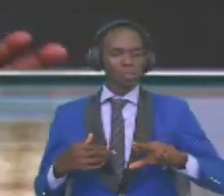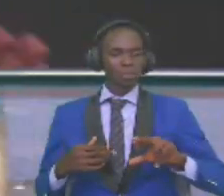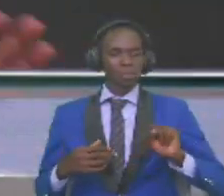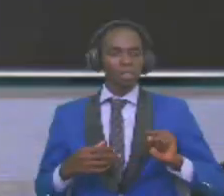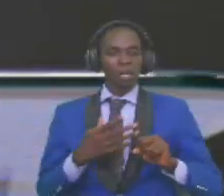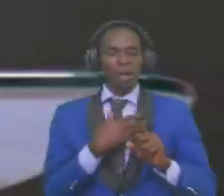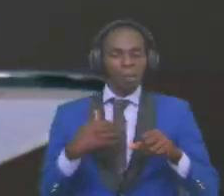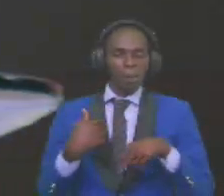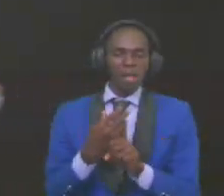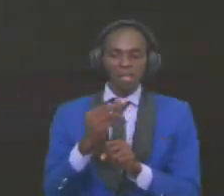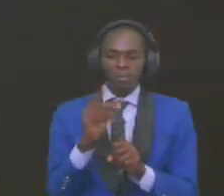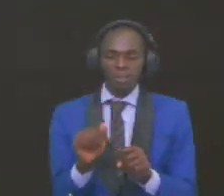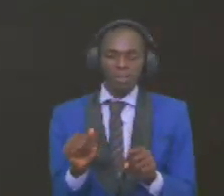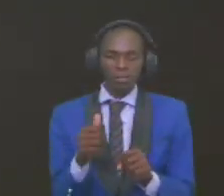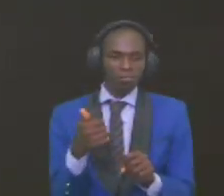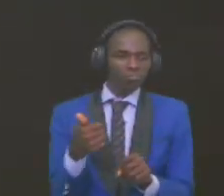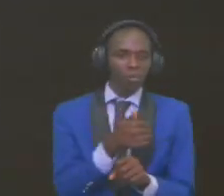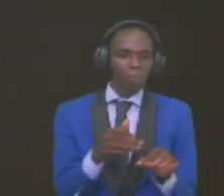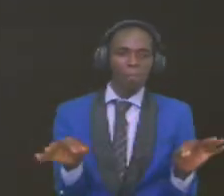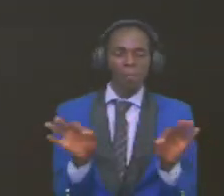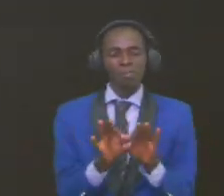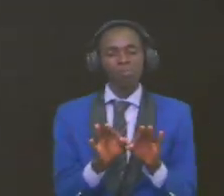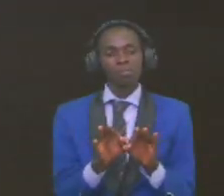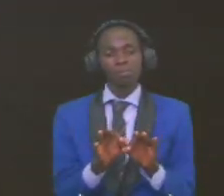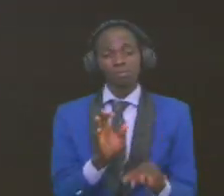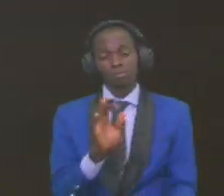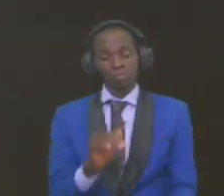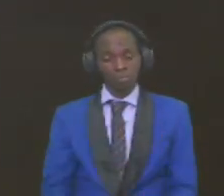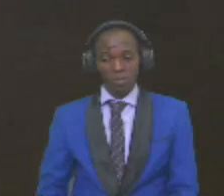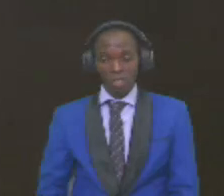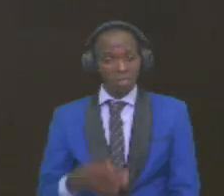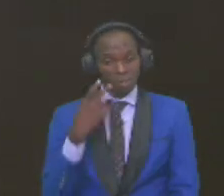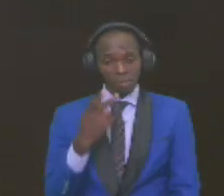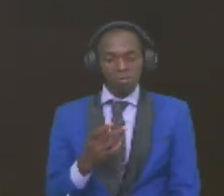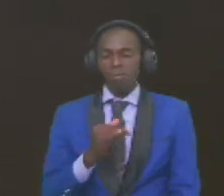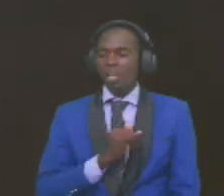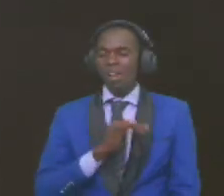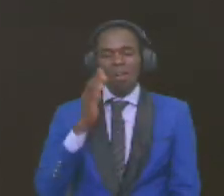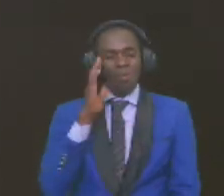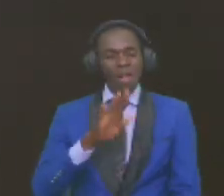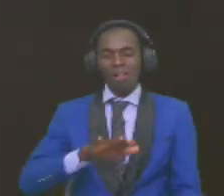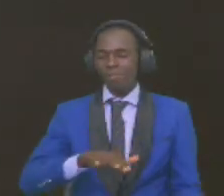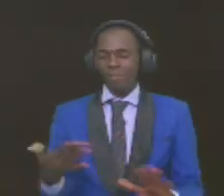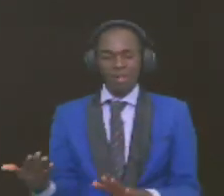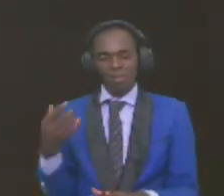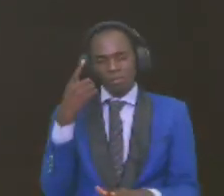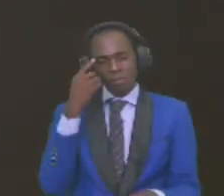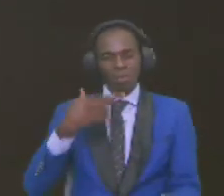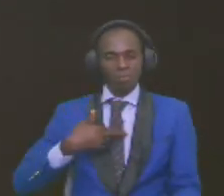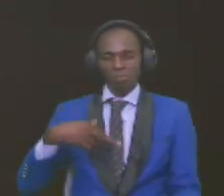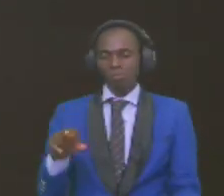religieux et ils disent que ben je vais mourir pour cela des moules pour la religion